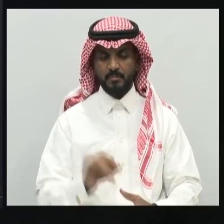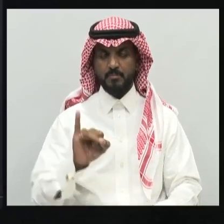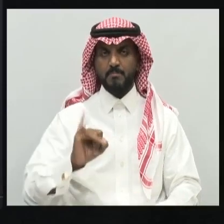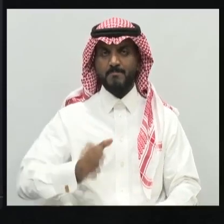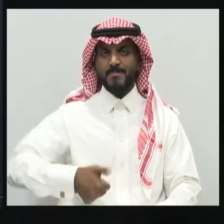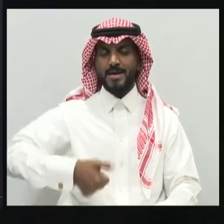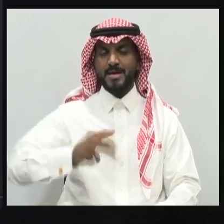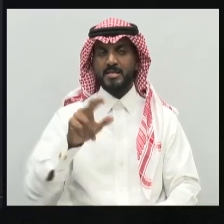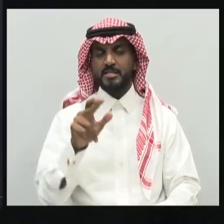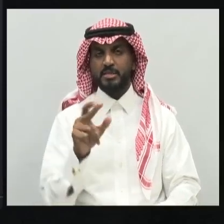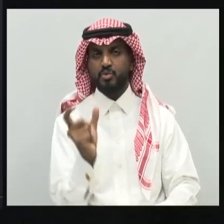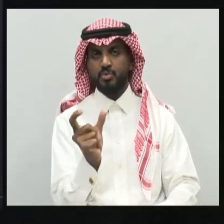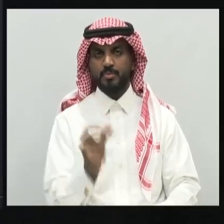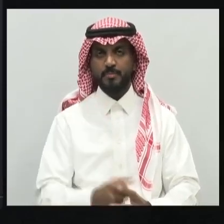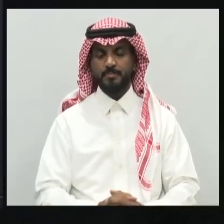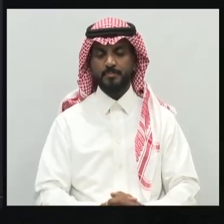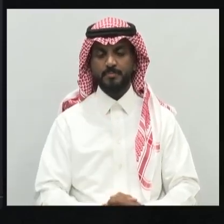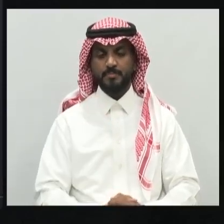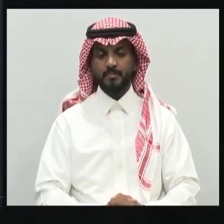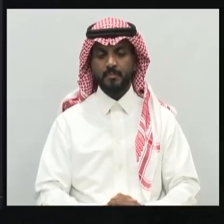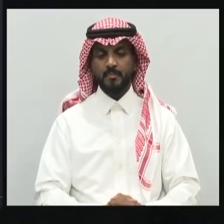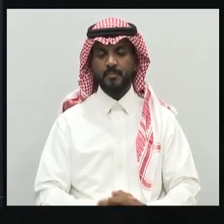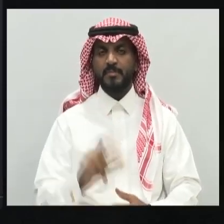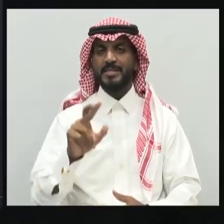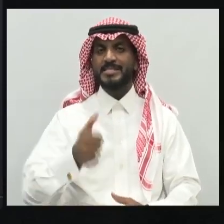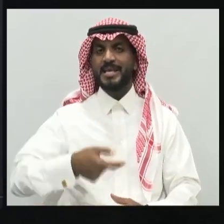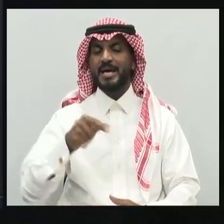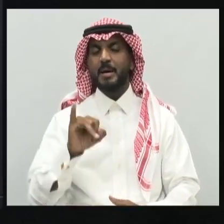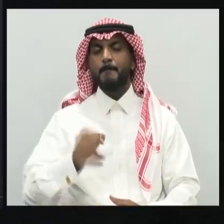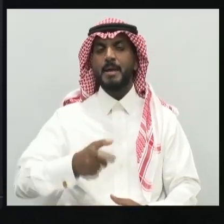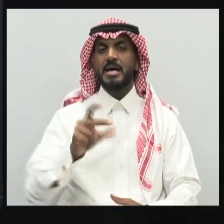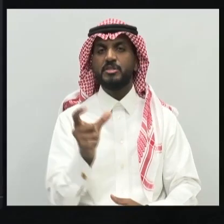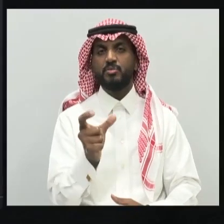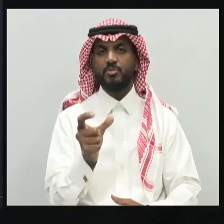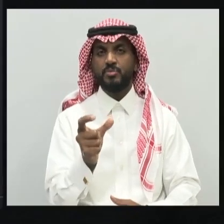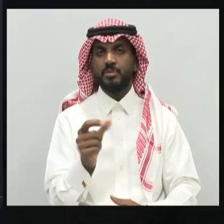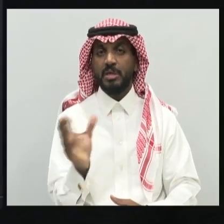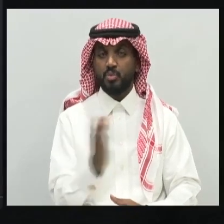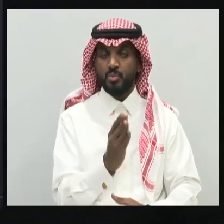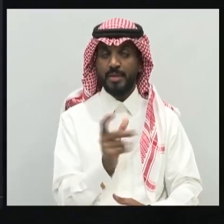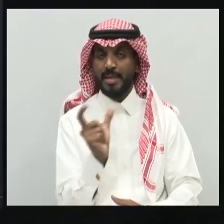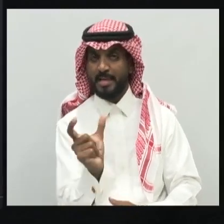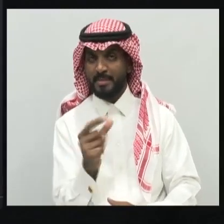مازن احسنتم زار مازن مدينه مدينه